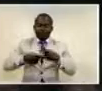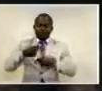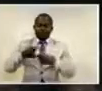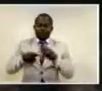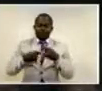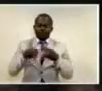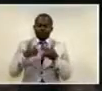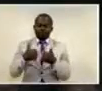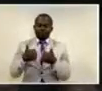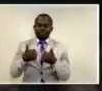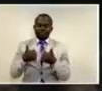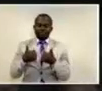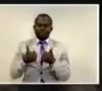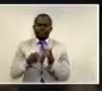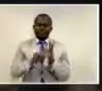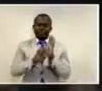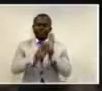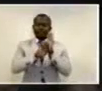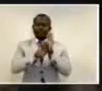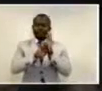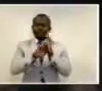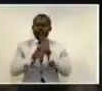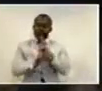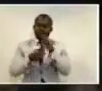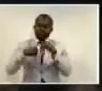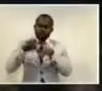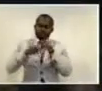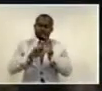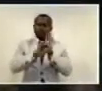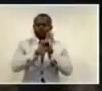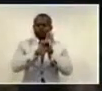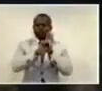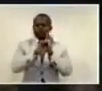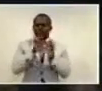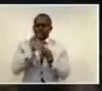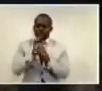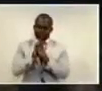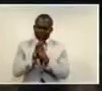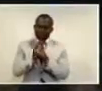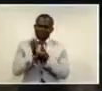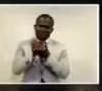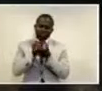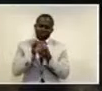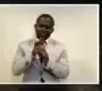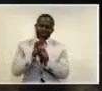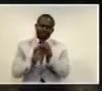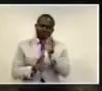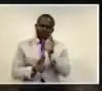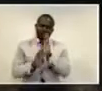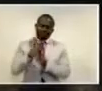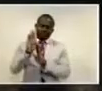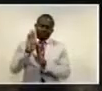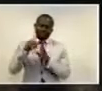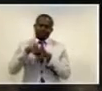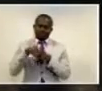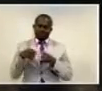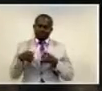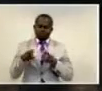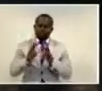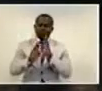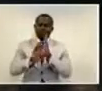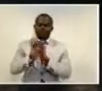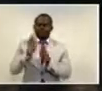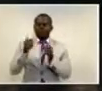ndetse intangarugero kuko henshi kimaze kuba intangarugero mu guteza imbere no mu buryo gitera imbere